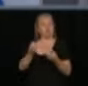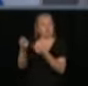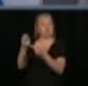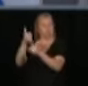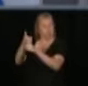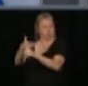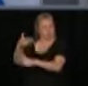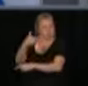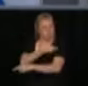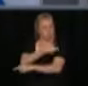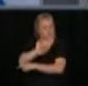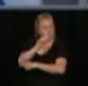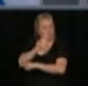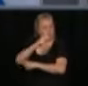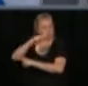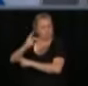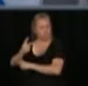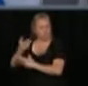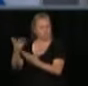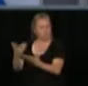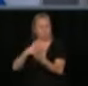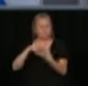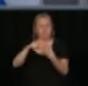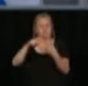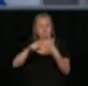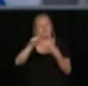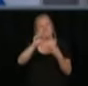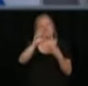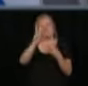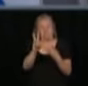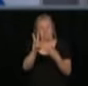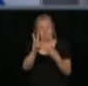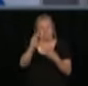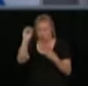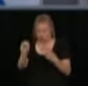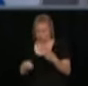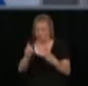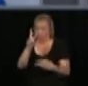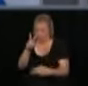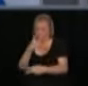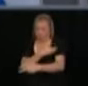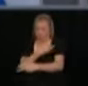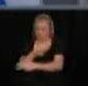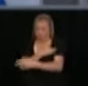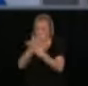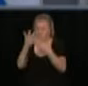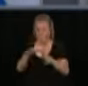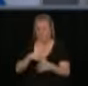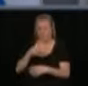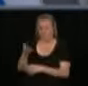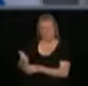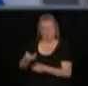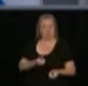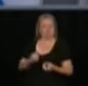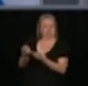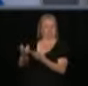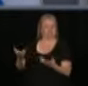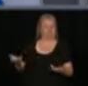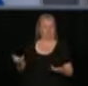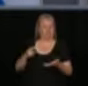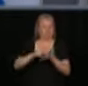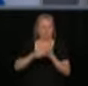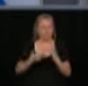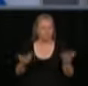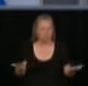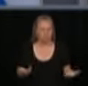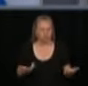dose, et 26 % avec deux doses. Qu'est-ce que ça signifie au juste, là? Est-ce que ça veut dire que le vaccin ne fonctionne pas? Est-ce que ce